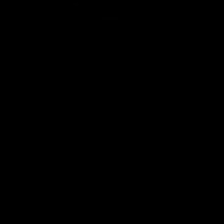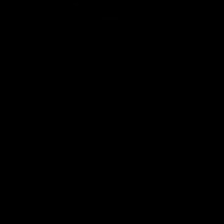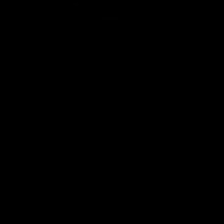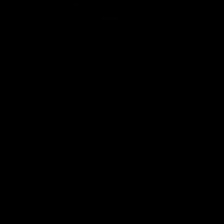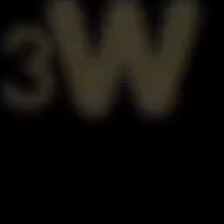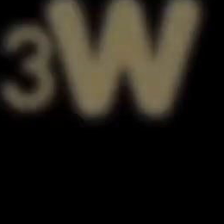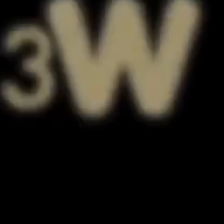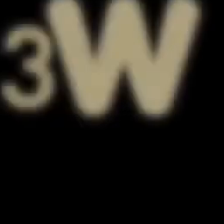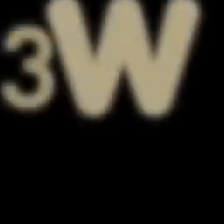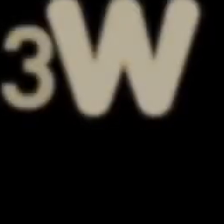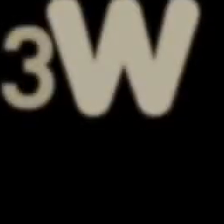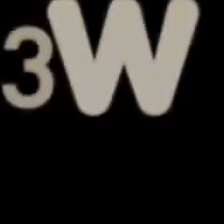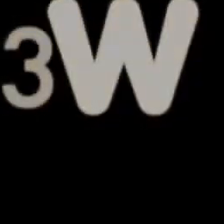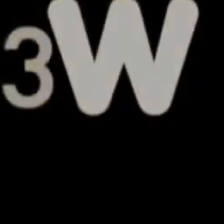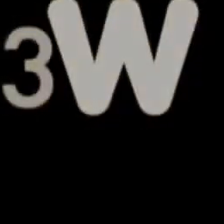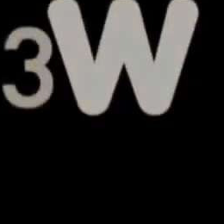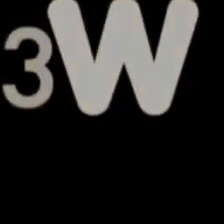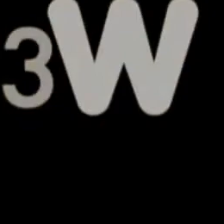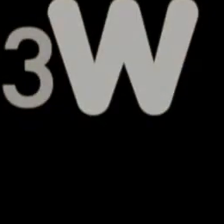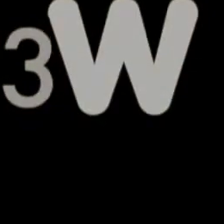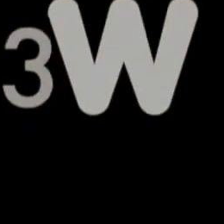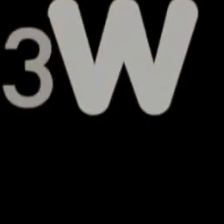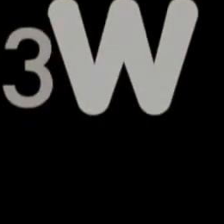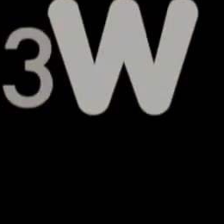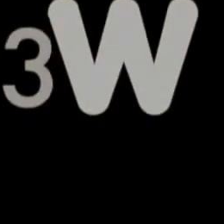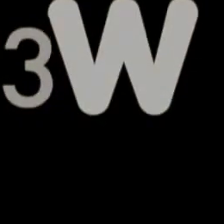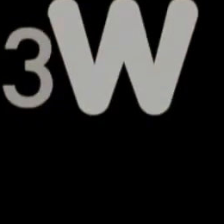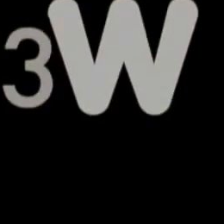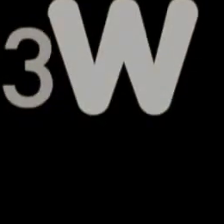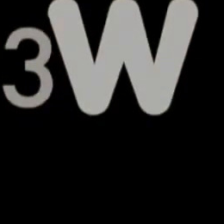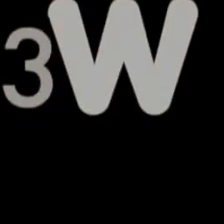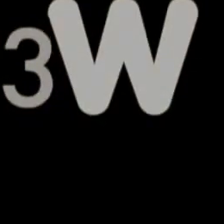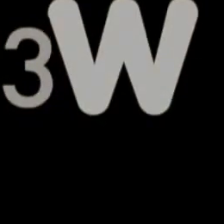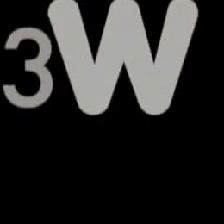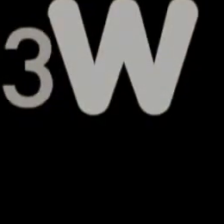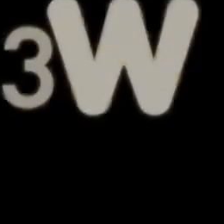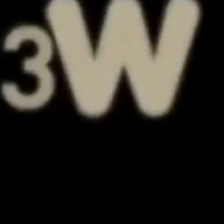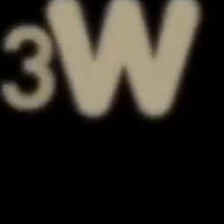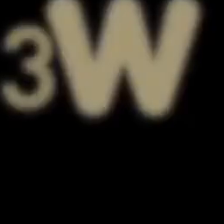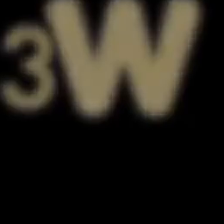Hari-hari dengan 3 wajib, wajib iman, wajib aman.